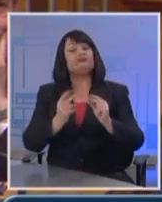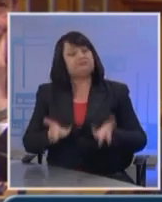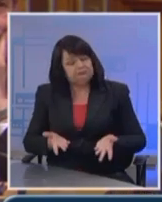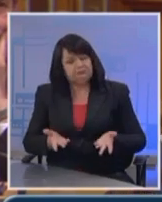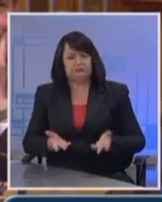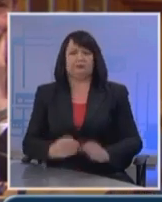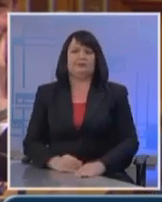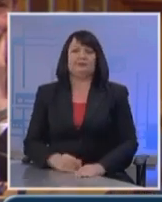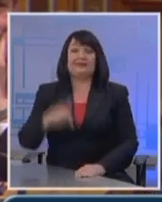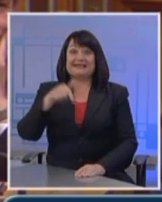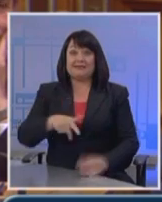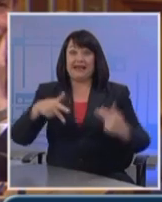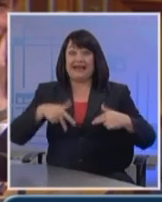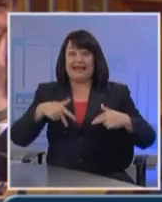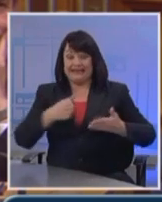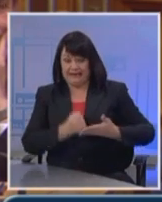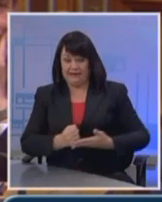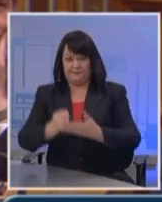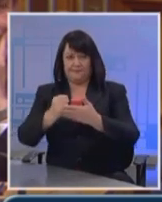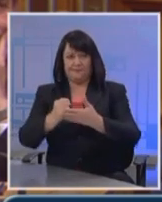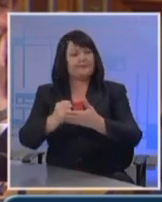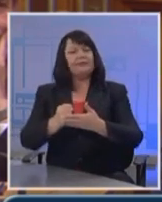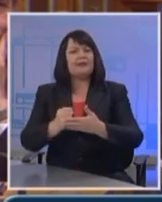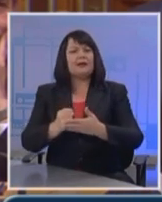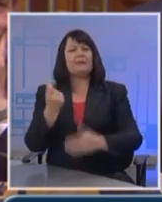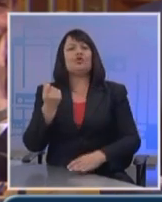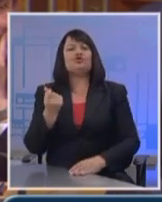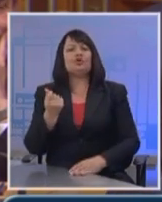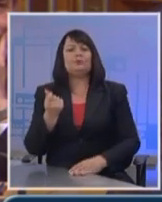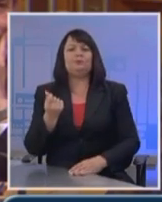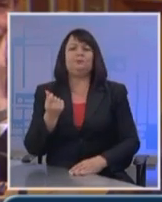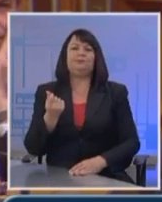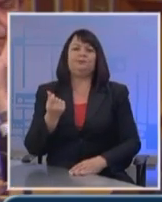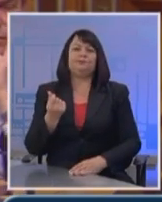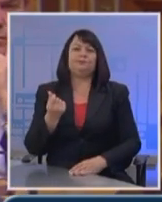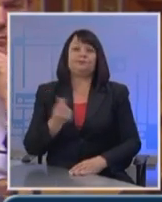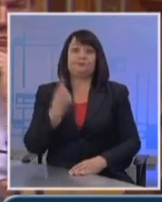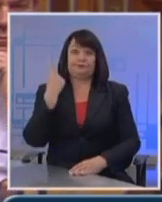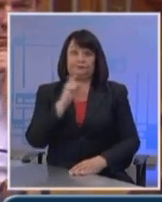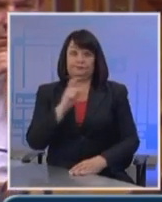η κρατική χρηματοδότηση, τακτική και ερευνητική, είναι